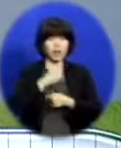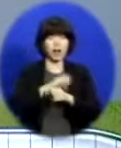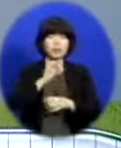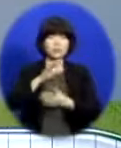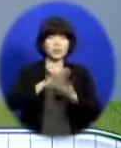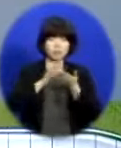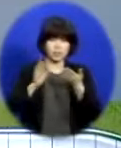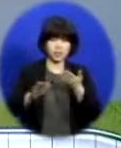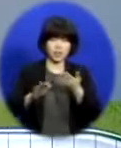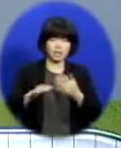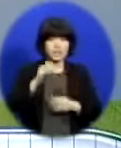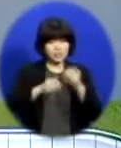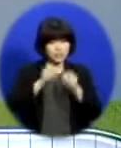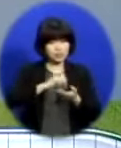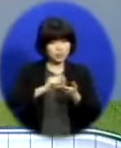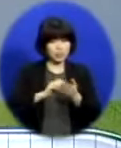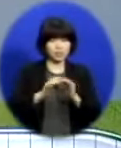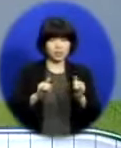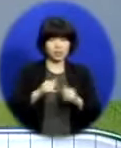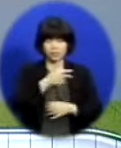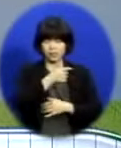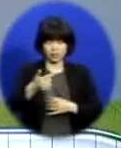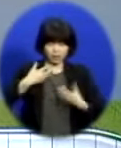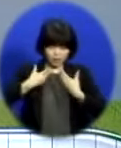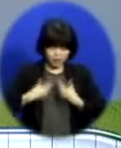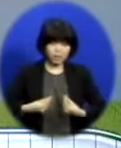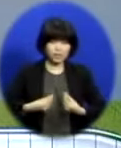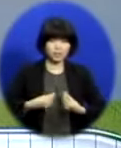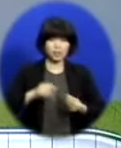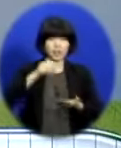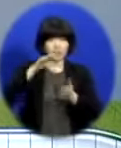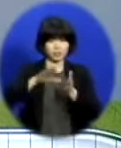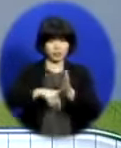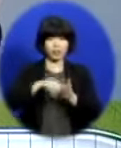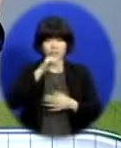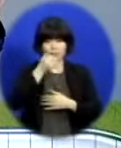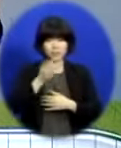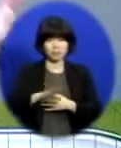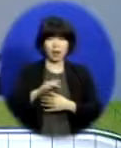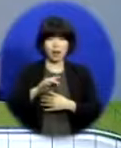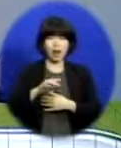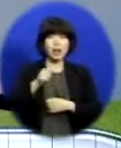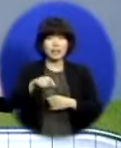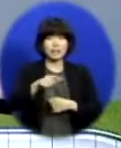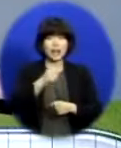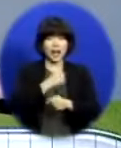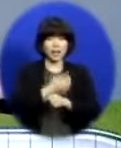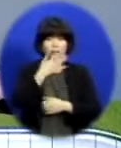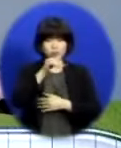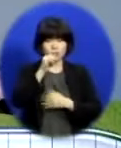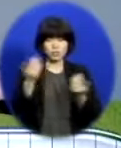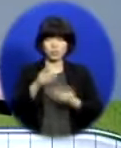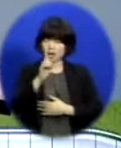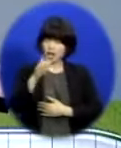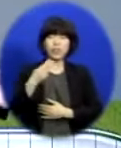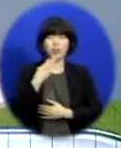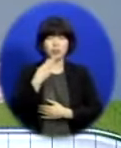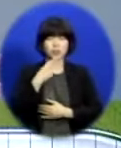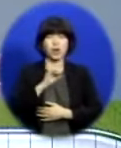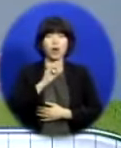시편기자는 대단히 낙심 상황에 있지만 그래서 그거 할 수 있는 것은 아무것도 없어요